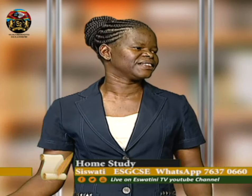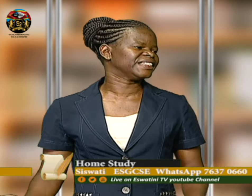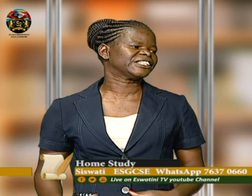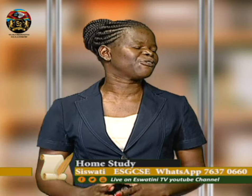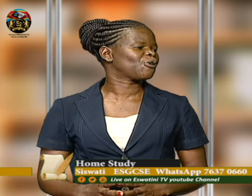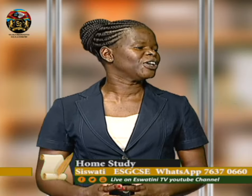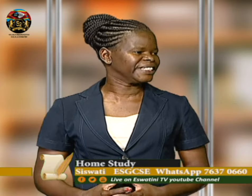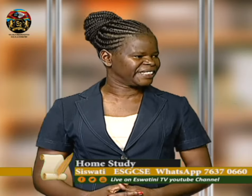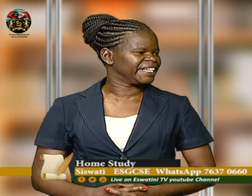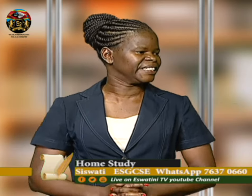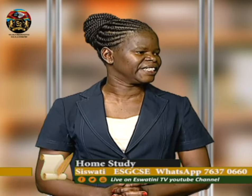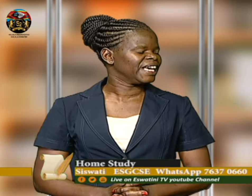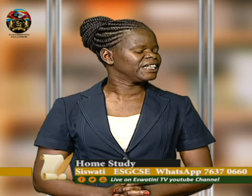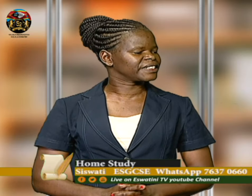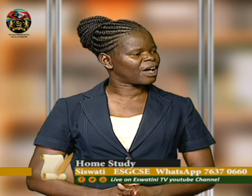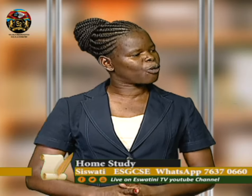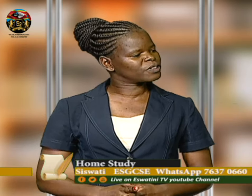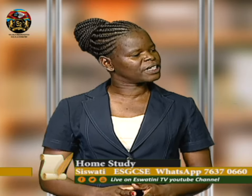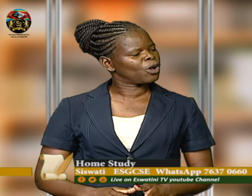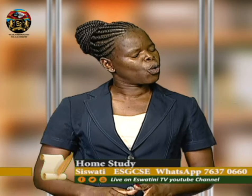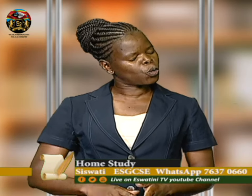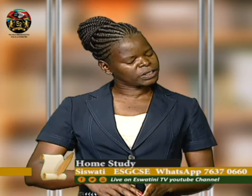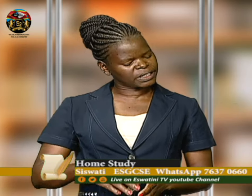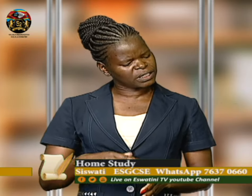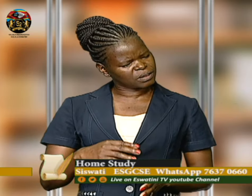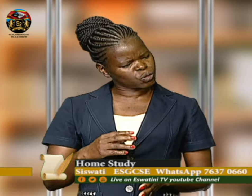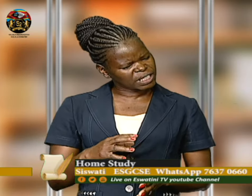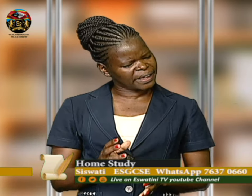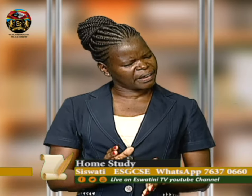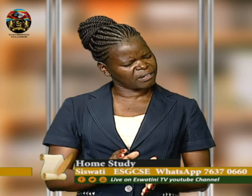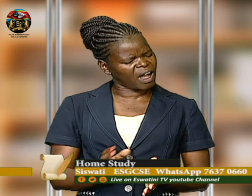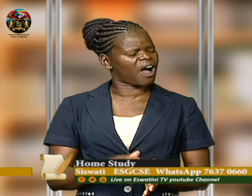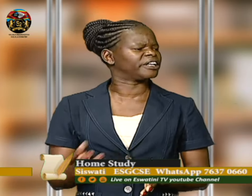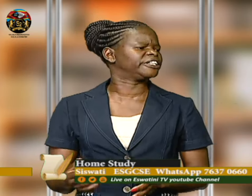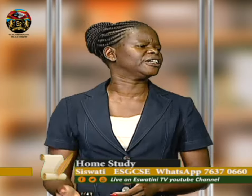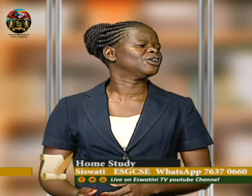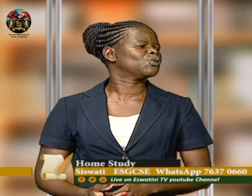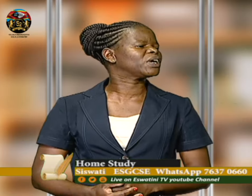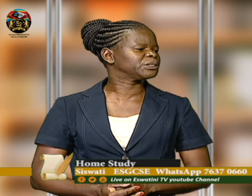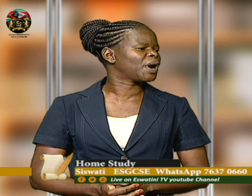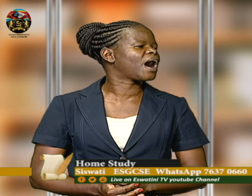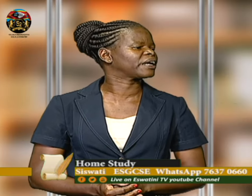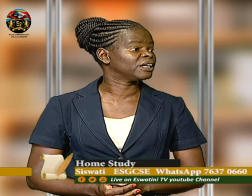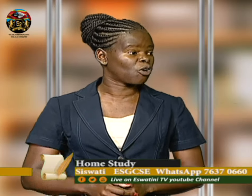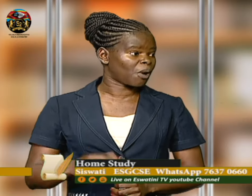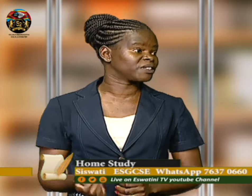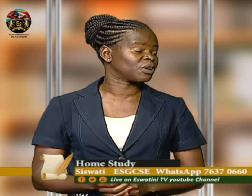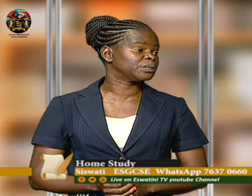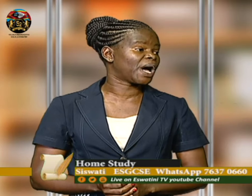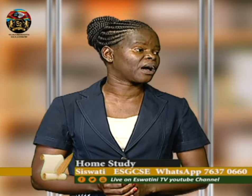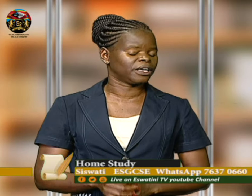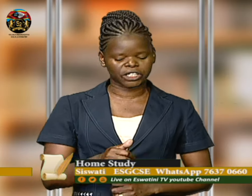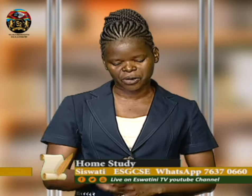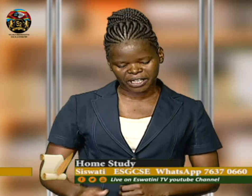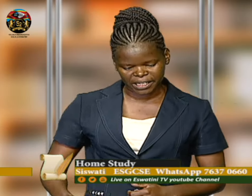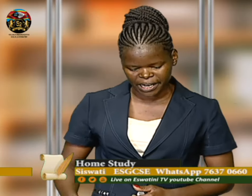sidze sinetinvo letinyenti. Letsinga ukuthi utike kahle ungadiphangi ngoba waze